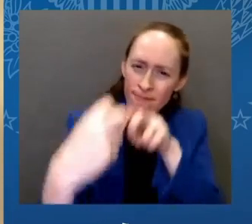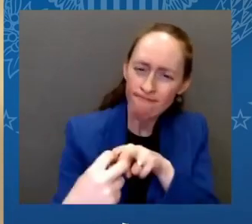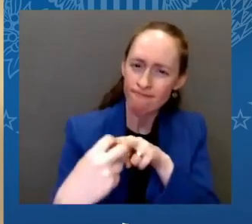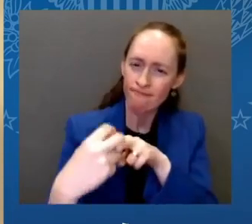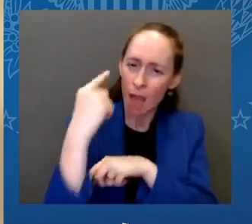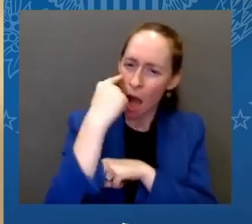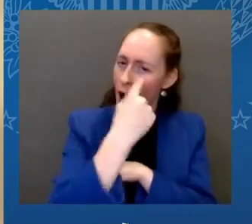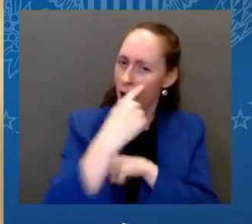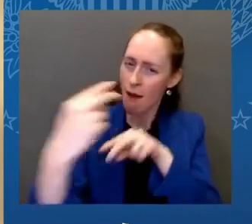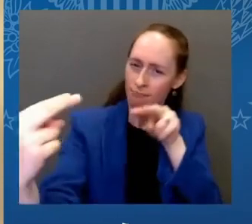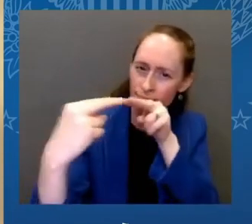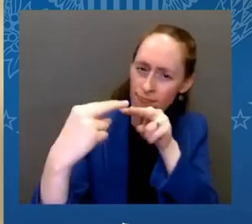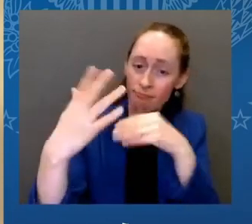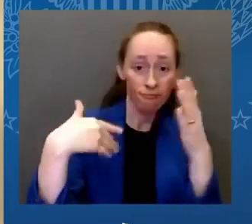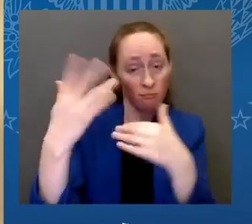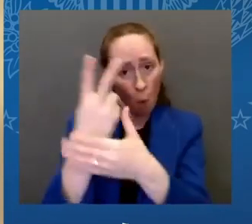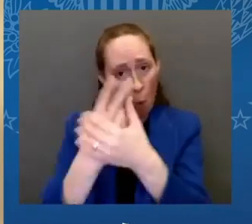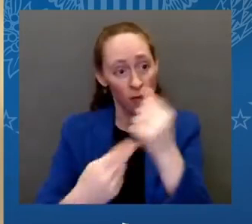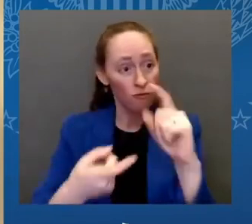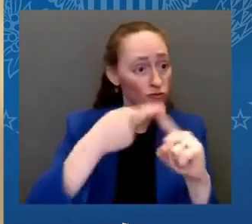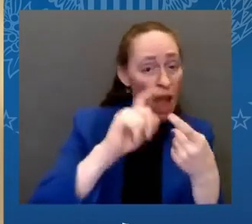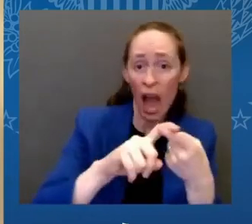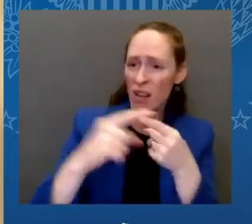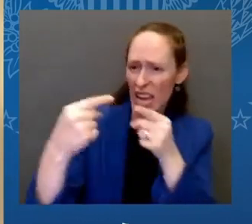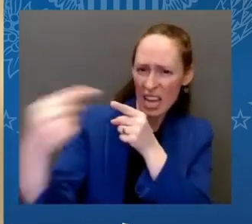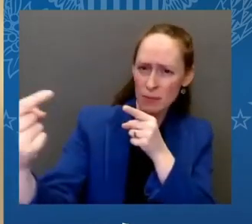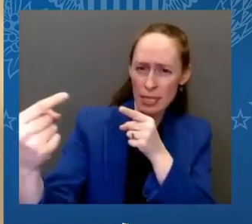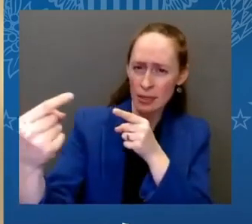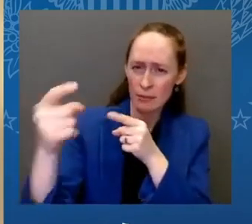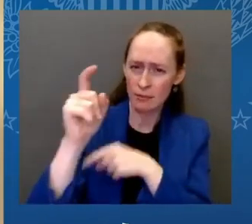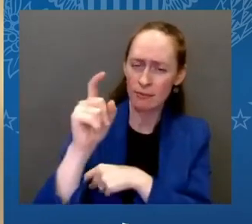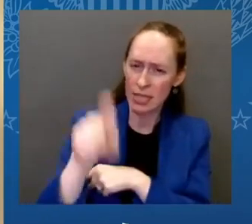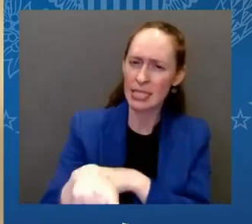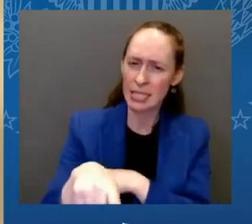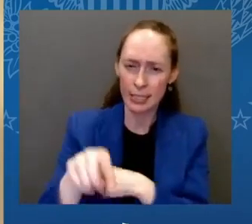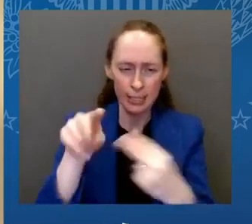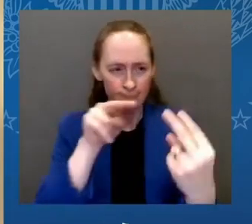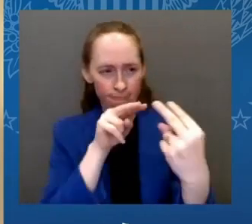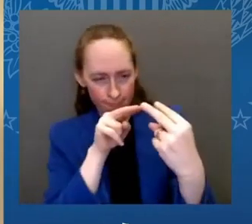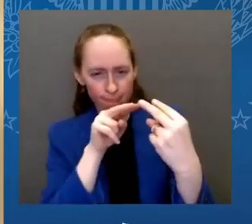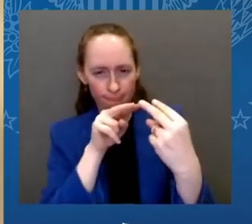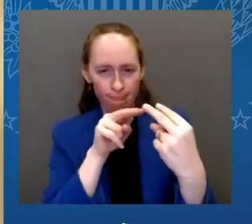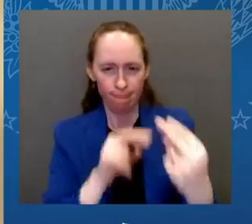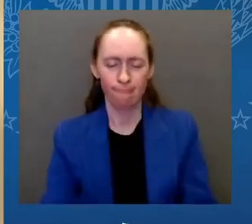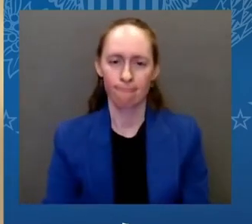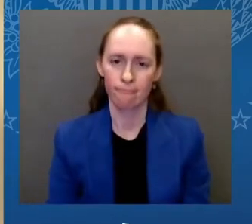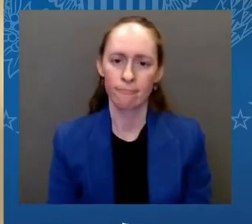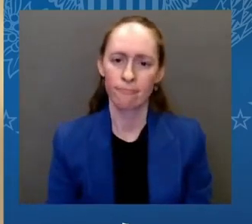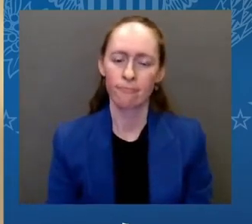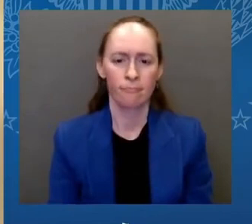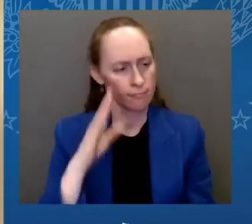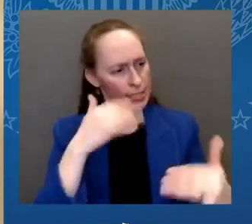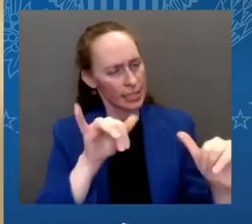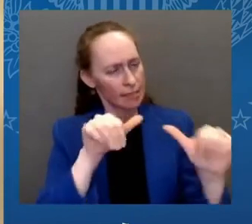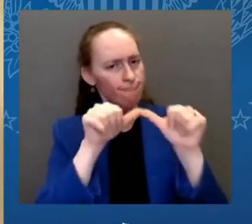нашими друзями або з супротивниками. І зараз ми зробили вже більше одного разу таку зустріч, і ми будемо говорити